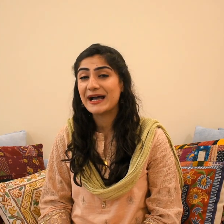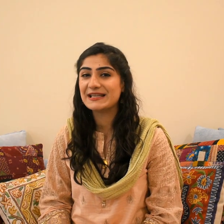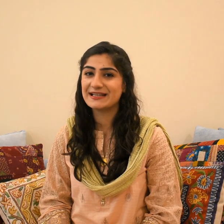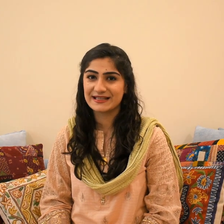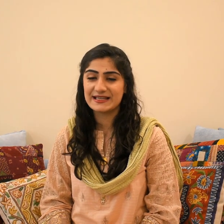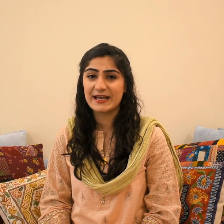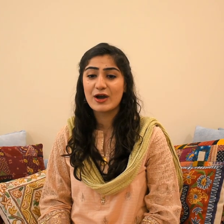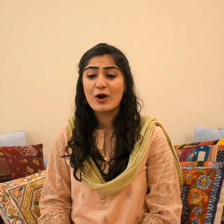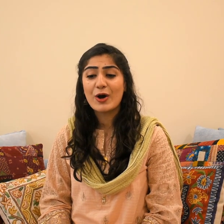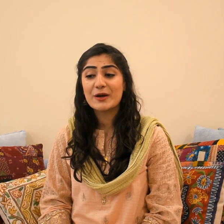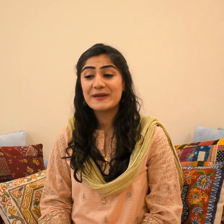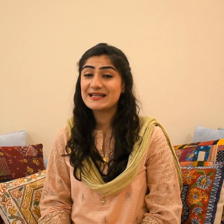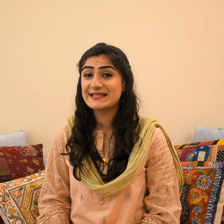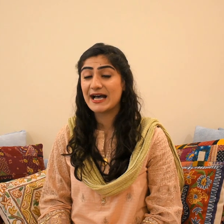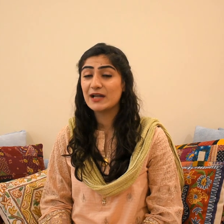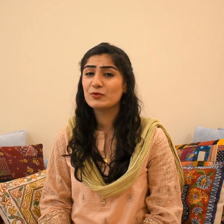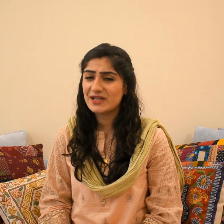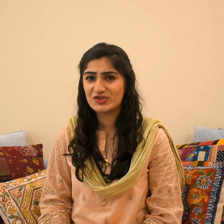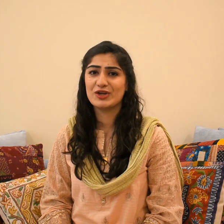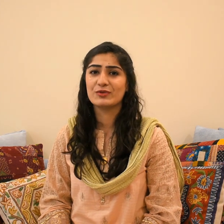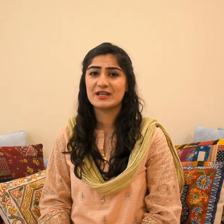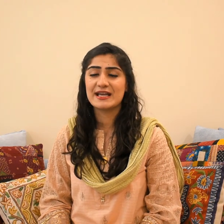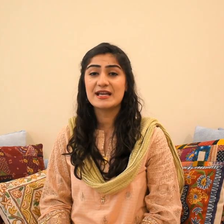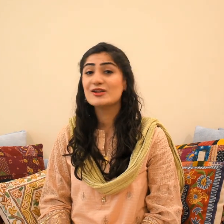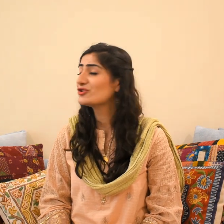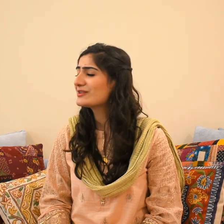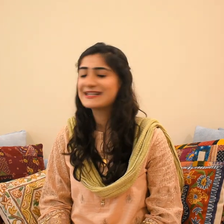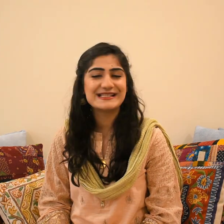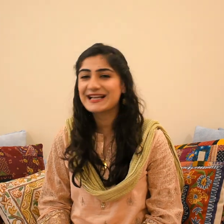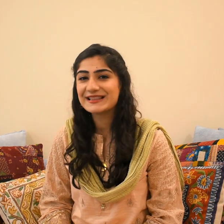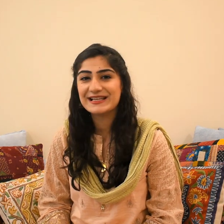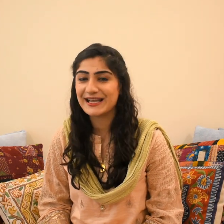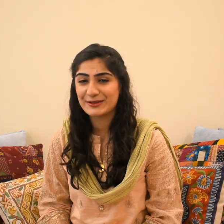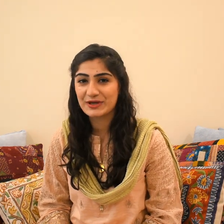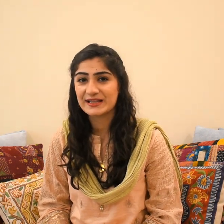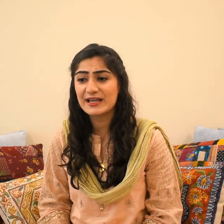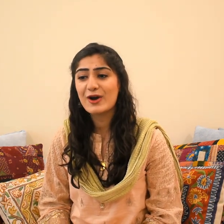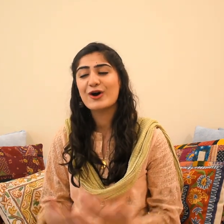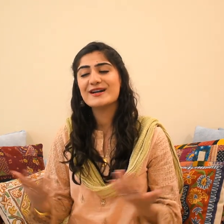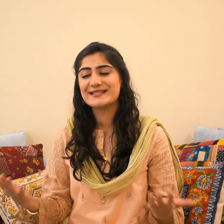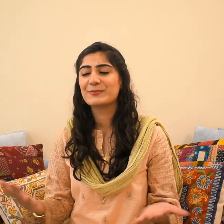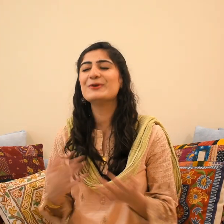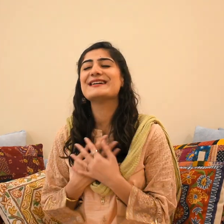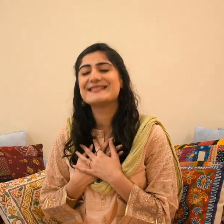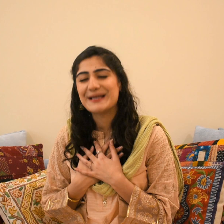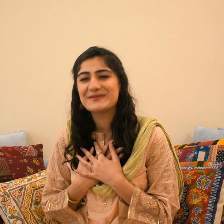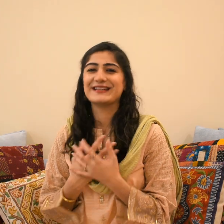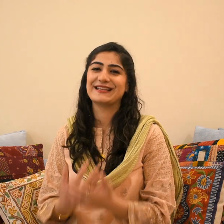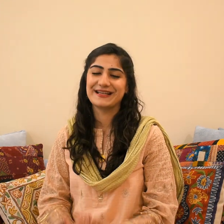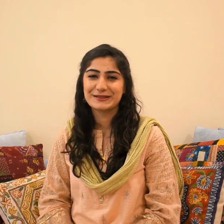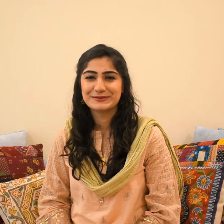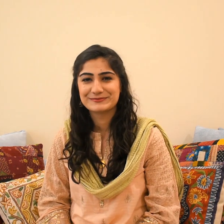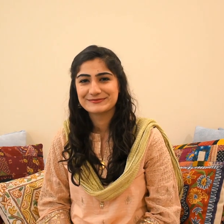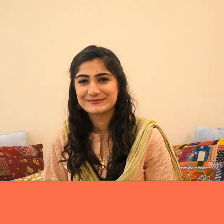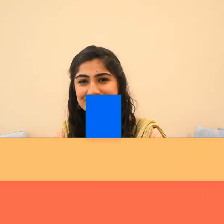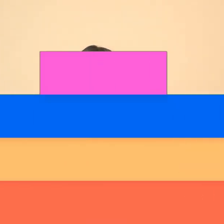में मायने रखती हैं। और फिर इंसान वही अच्छे होते हैं जो किसी का दिल नहीं दुखाते और सबको एक्सेप्ट करते